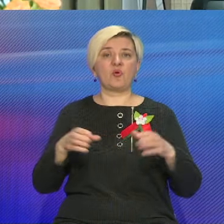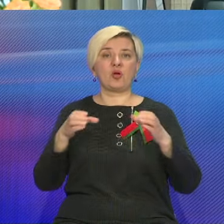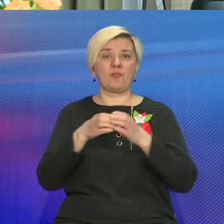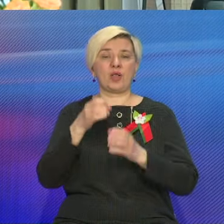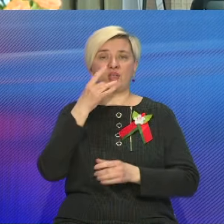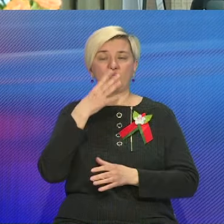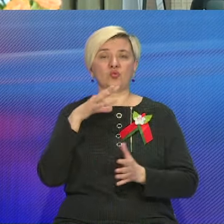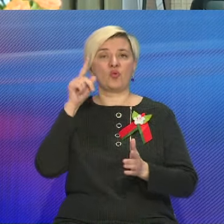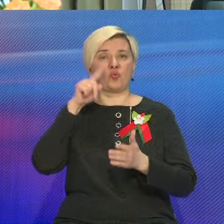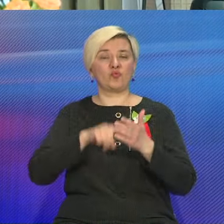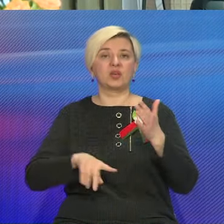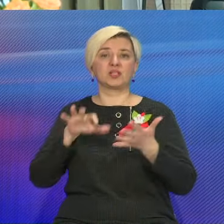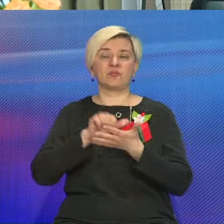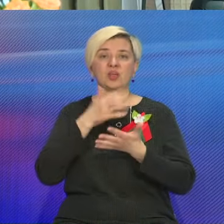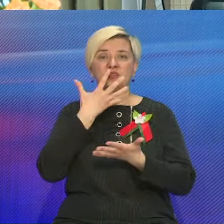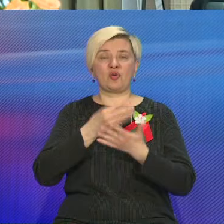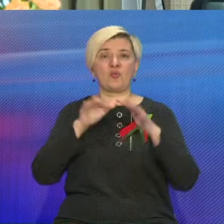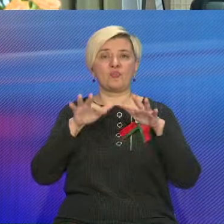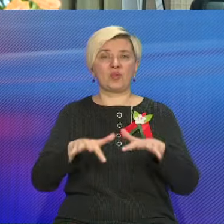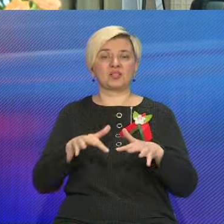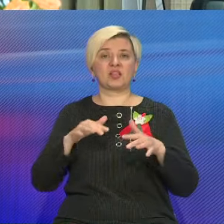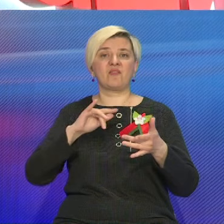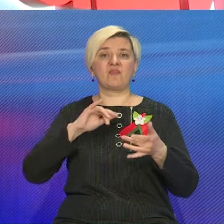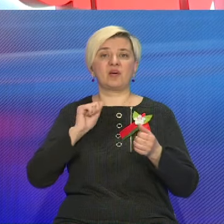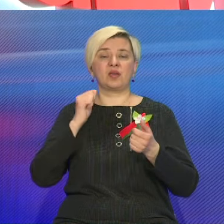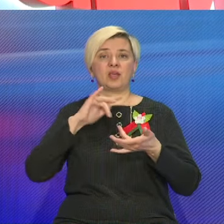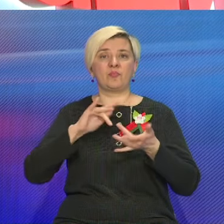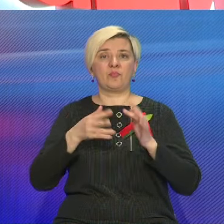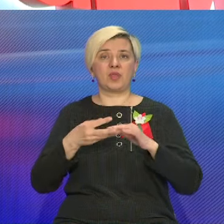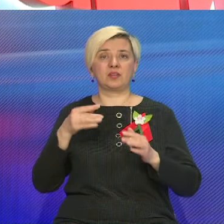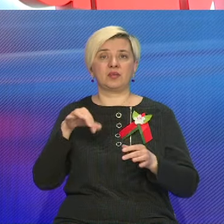занимает свою нишу у медиапросторы региона.